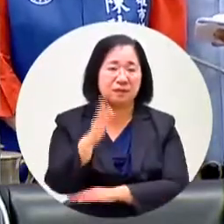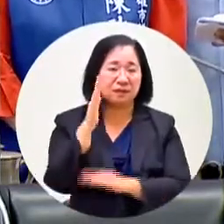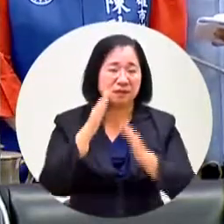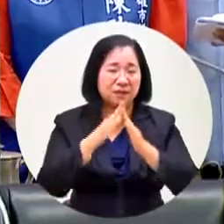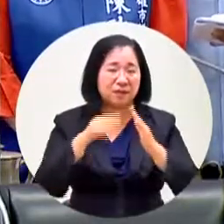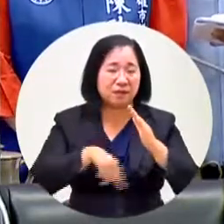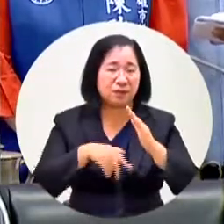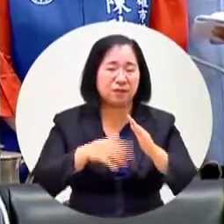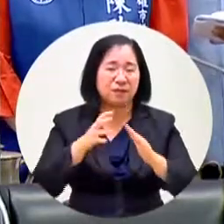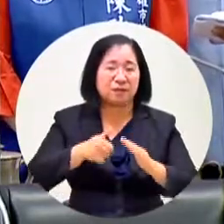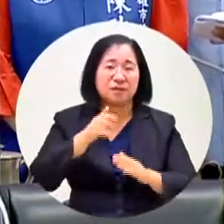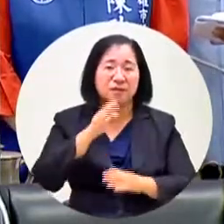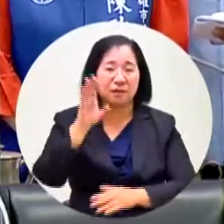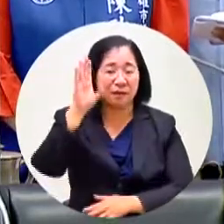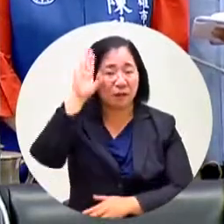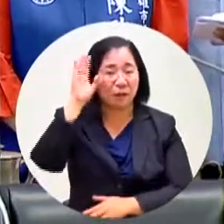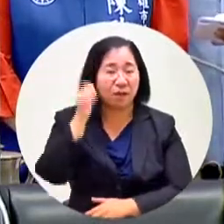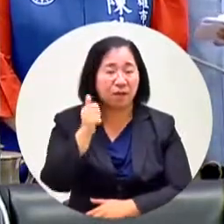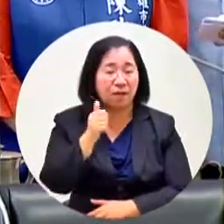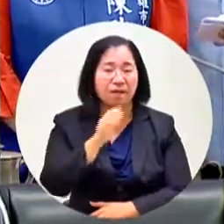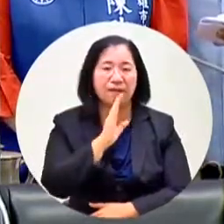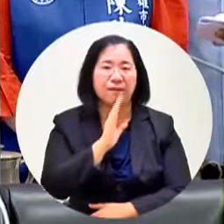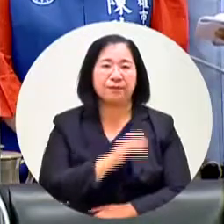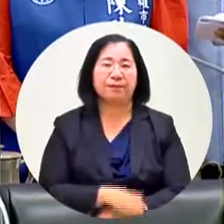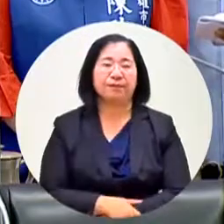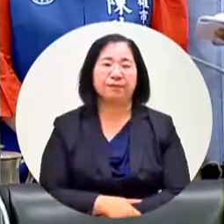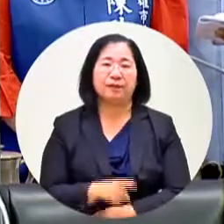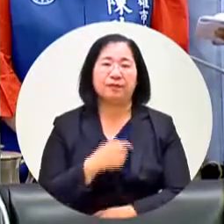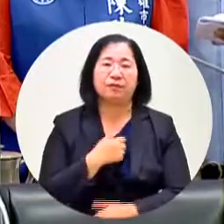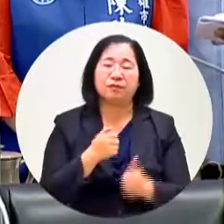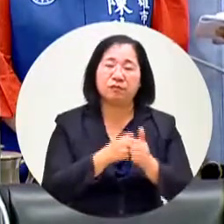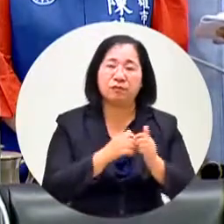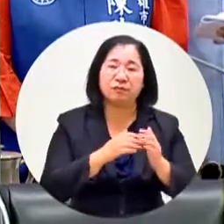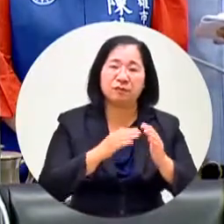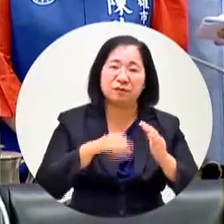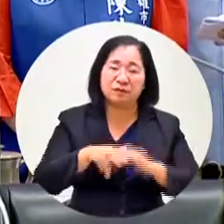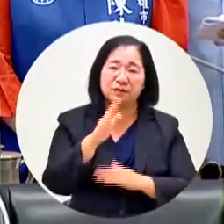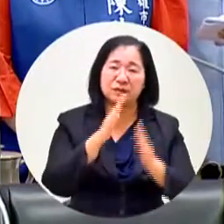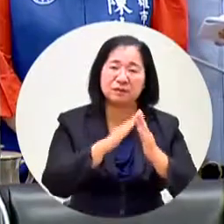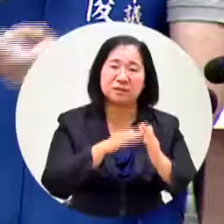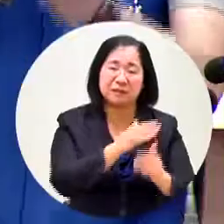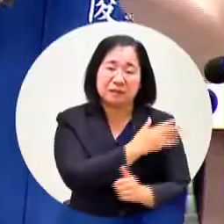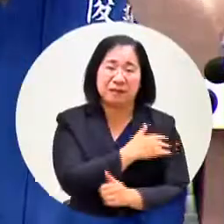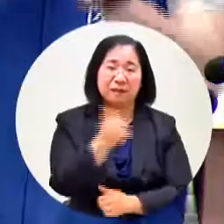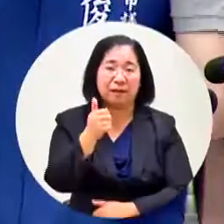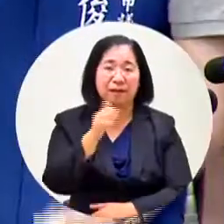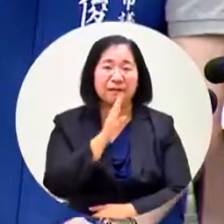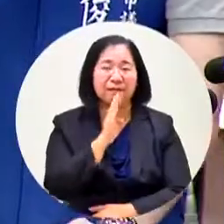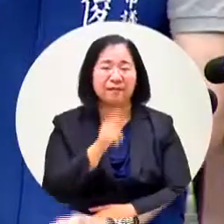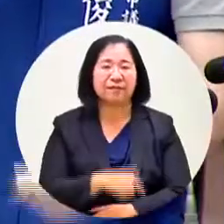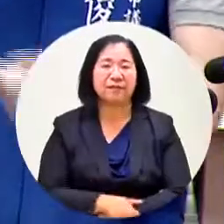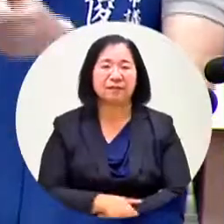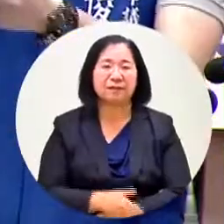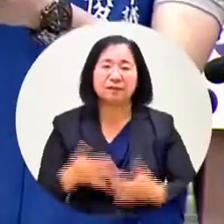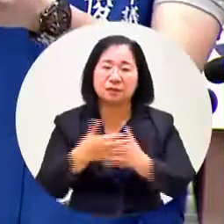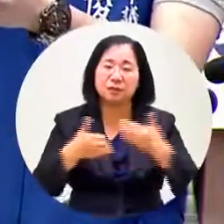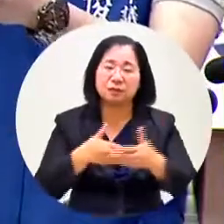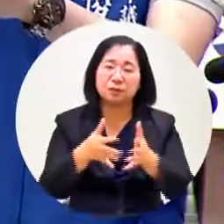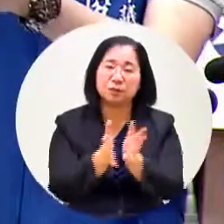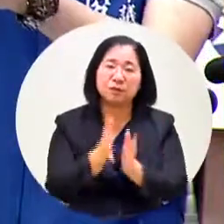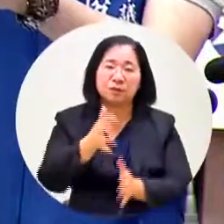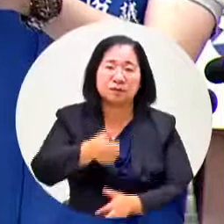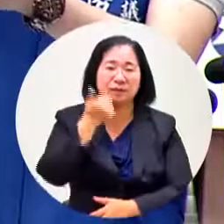长，来，请起立哦。来，处长，我问你，今麦行政院长是什么人啊？ 苏贞昌院